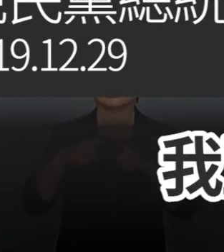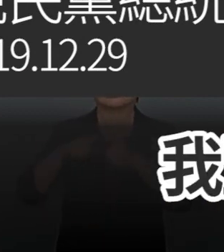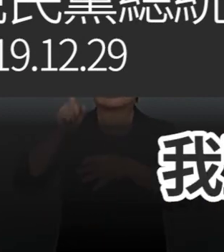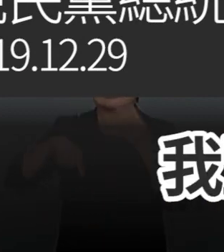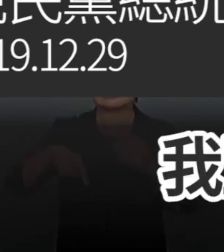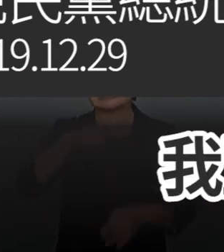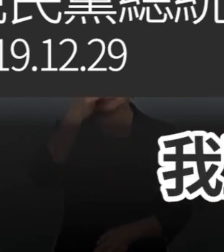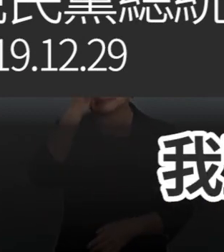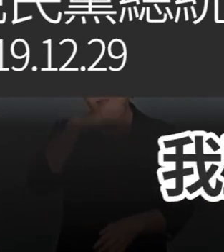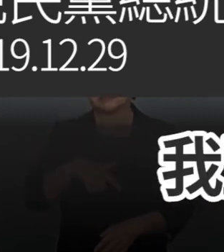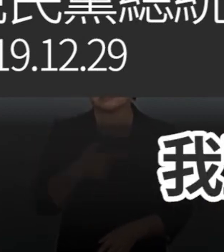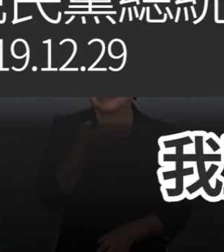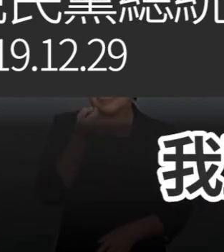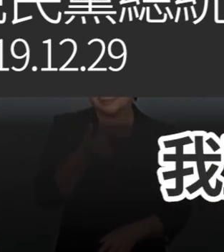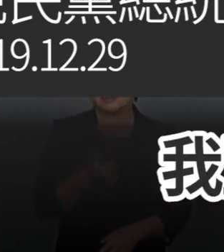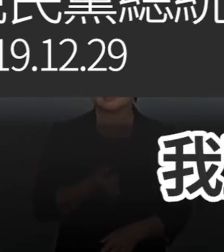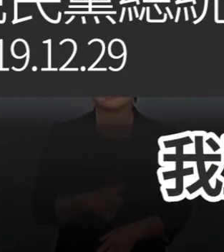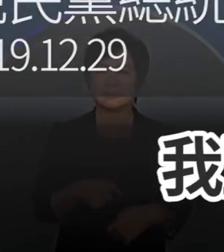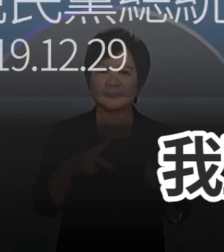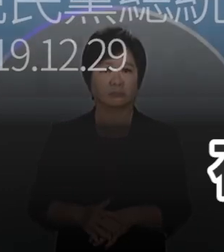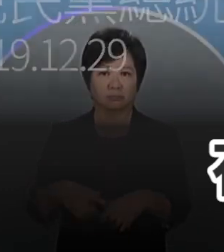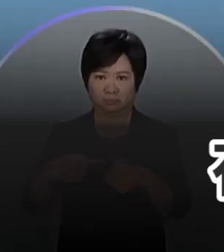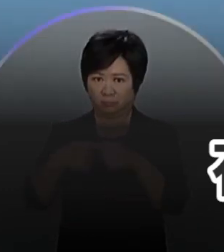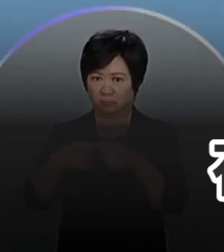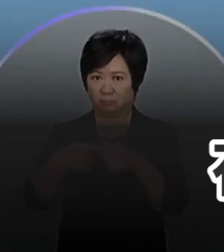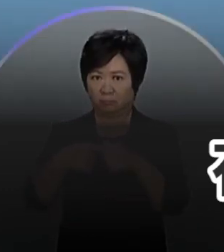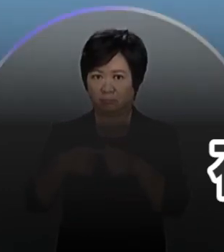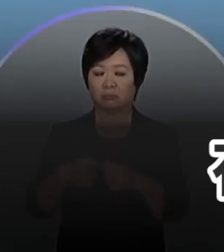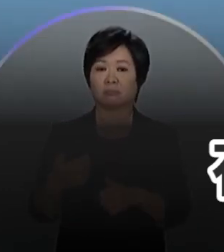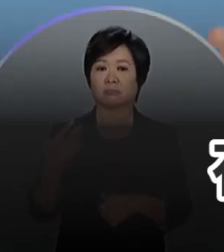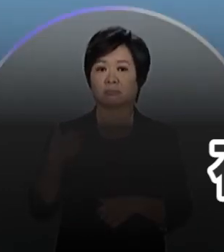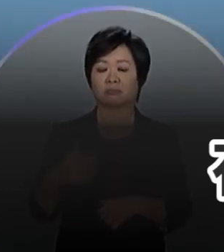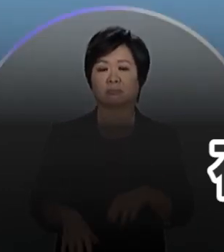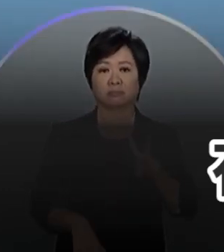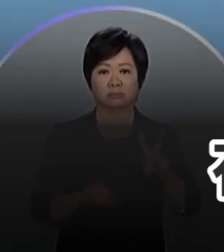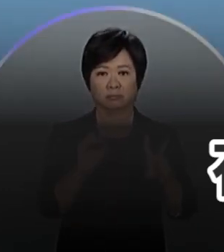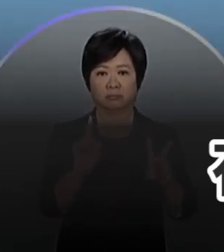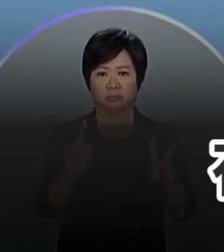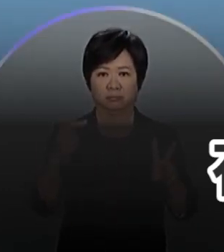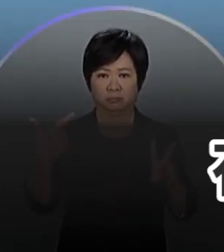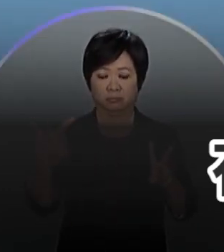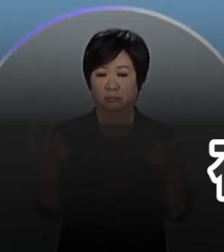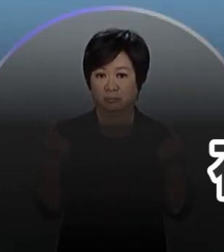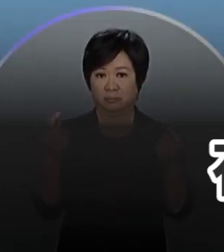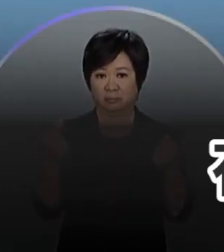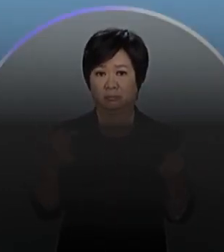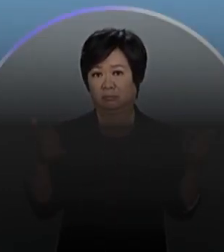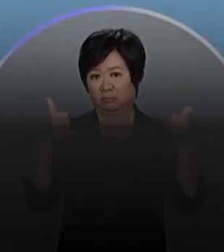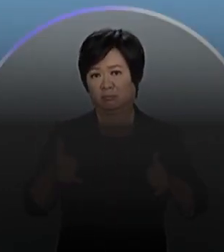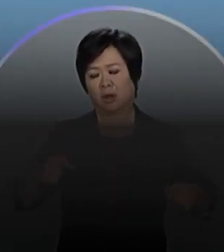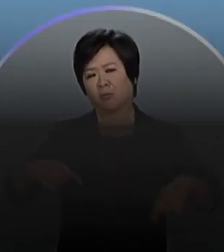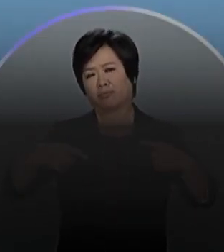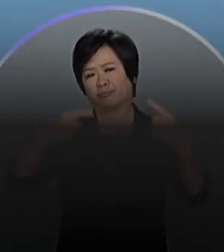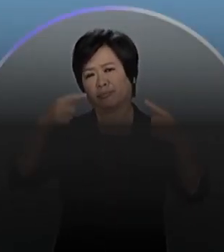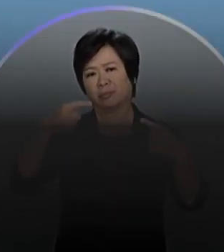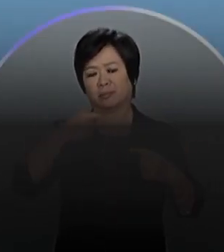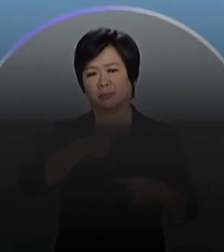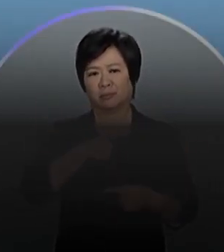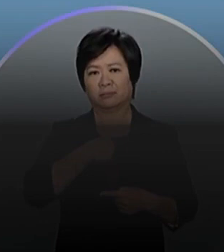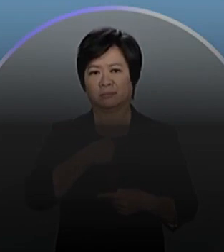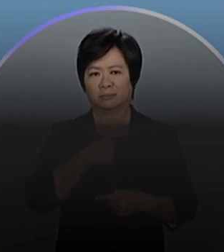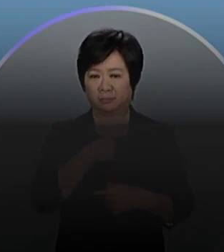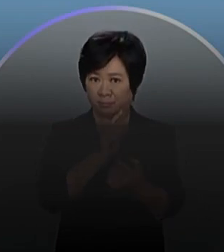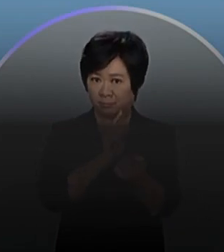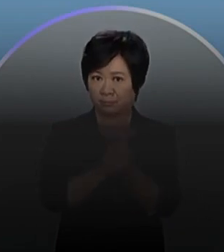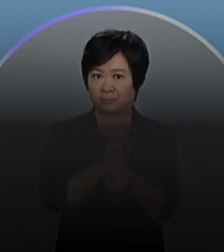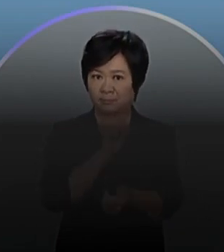少能够把小事做大气一点。在2016年同样的辩论当中，我曾经当面提